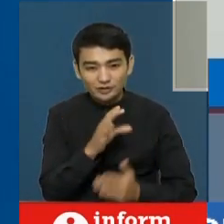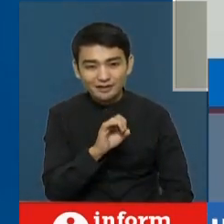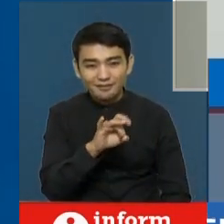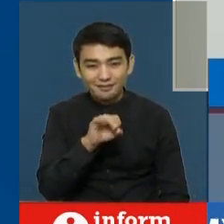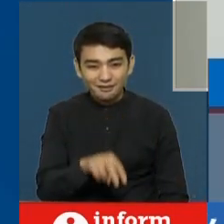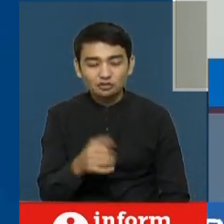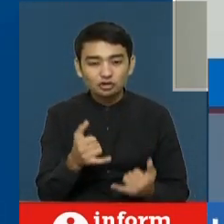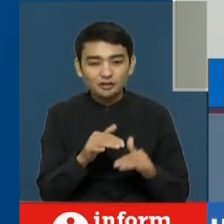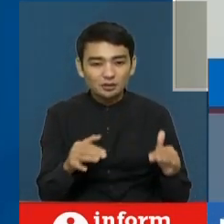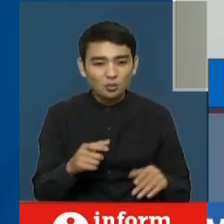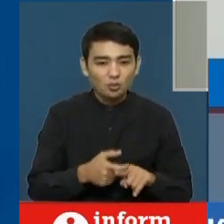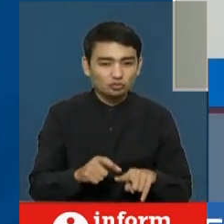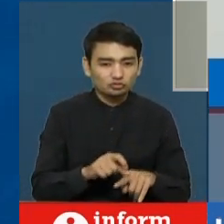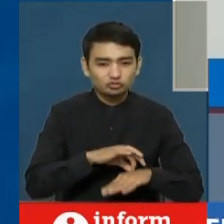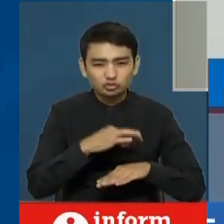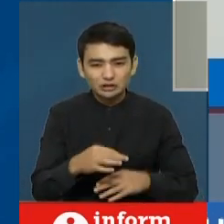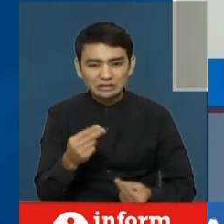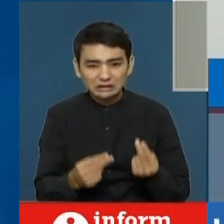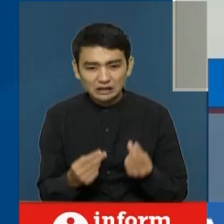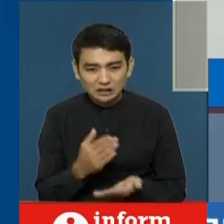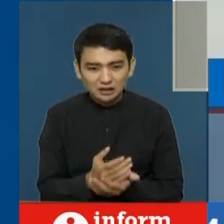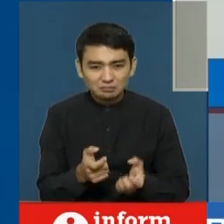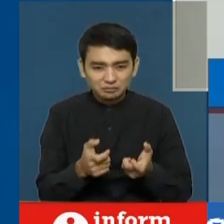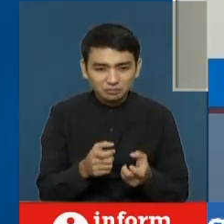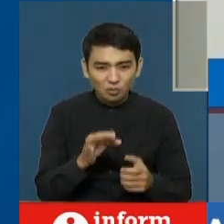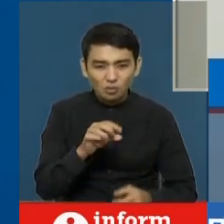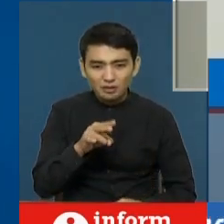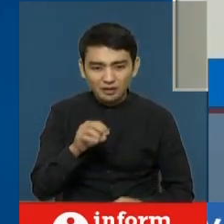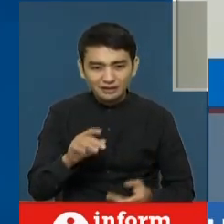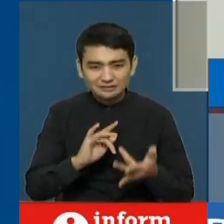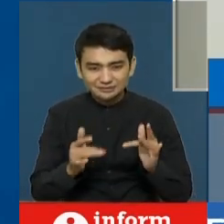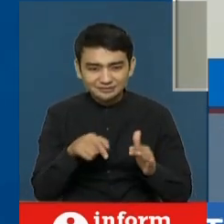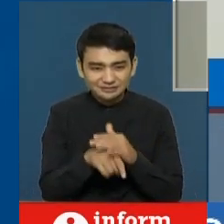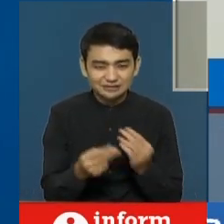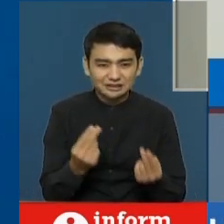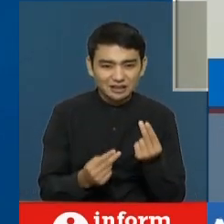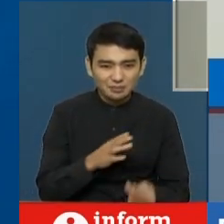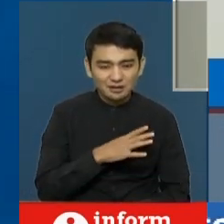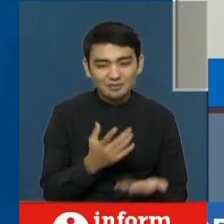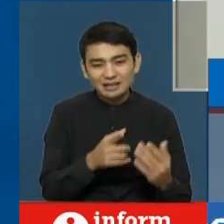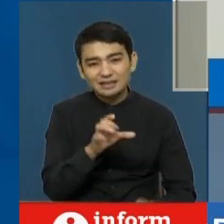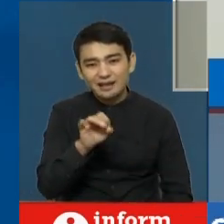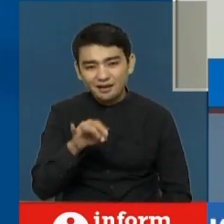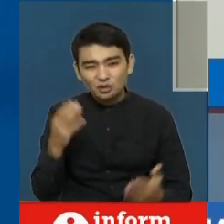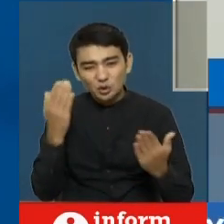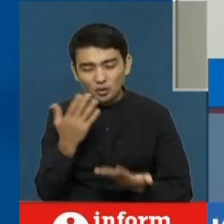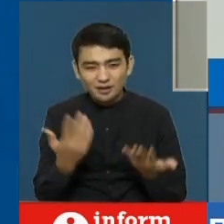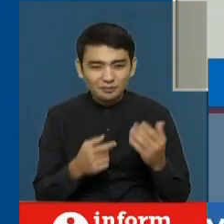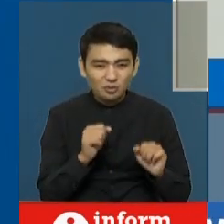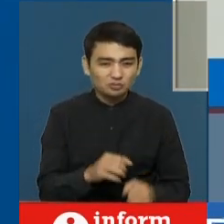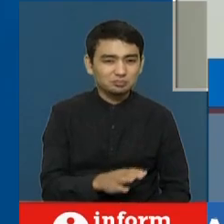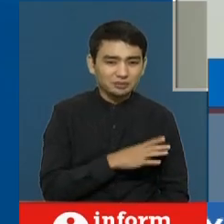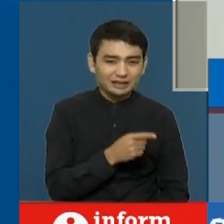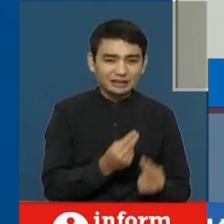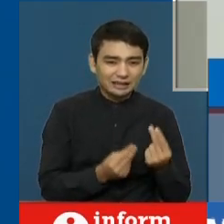сейчас увлекаются очень жестокими играми, онлайн-играми. Неважно, пусть это будет сериал, может, это будет фильм, может, это будет какая-то